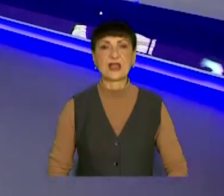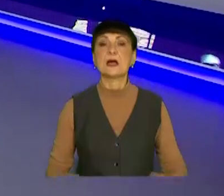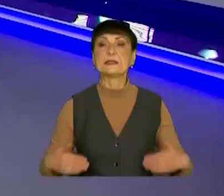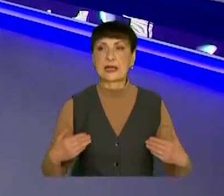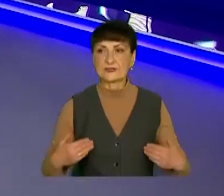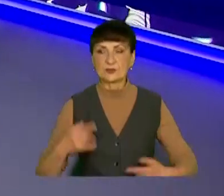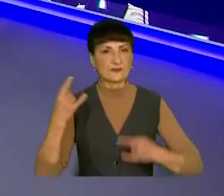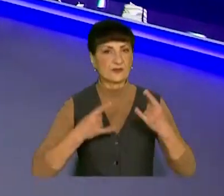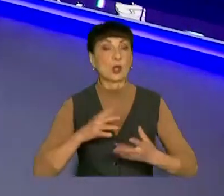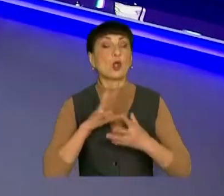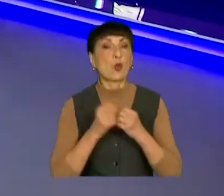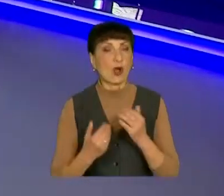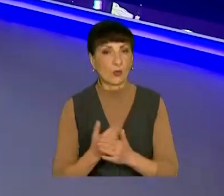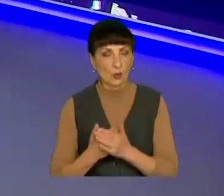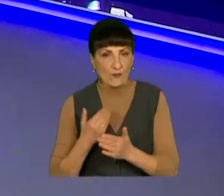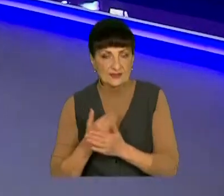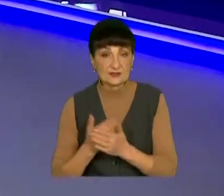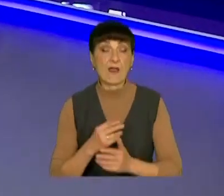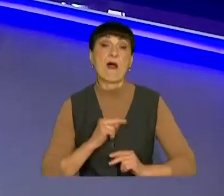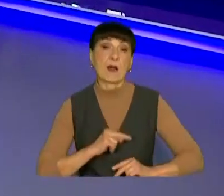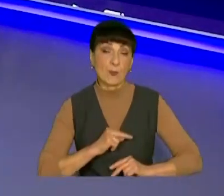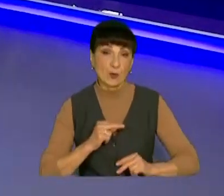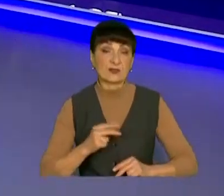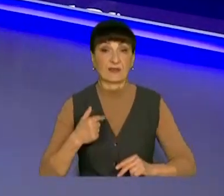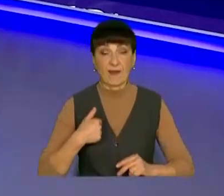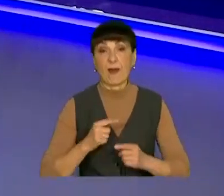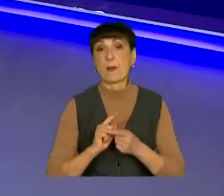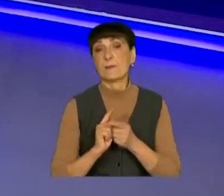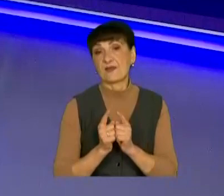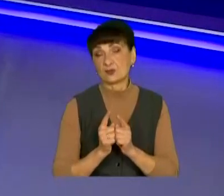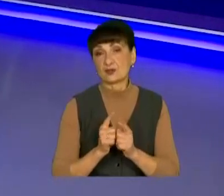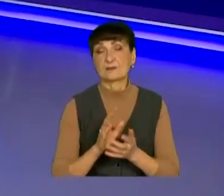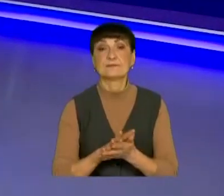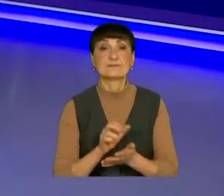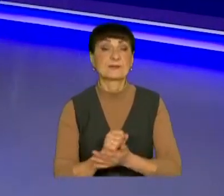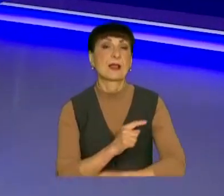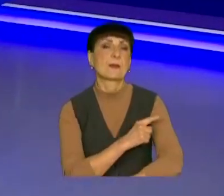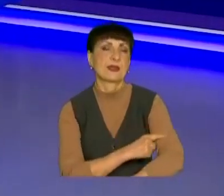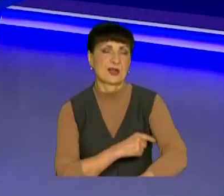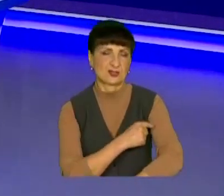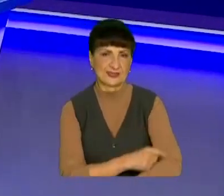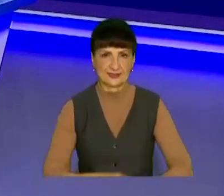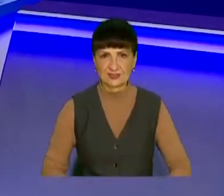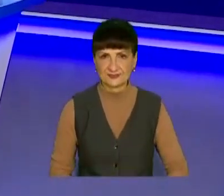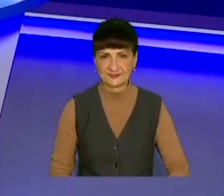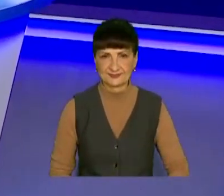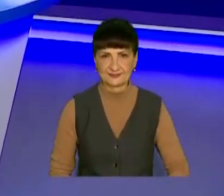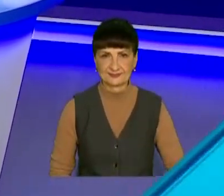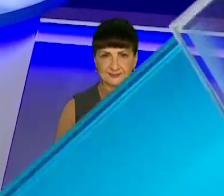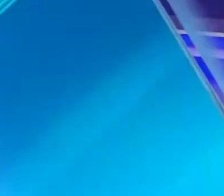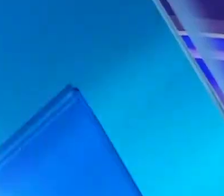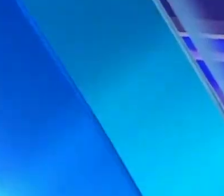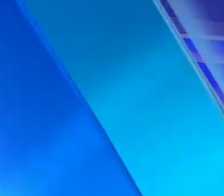Здравствуйте, в эфире итоговые новости. В студии для вас работают Алия Абитова и Диас Махамбетов. Смотрите сегодня в выпуске.